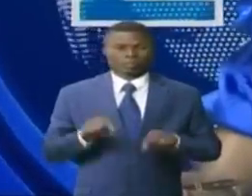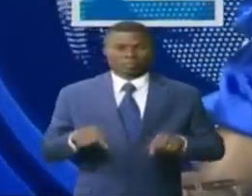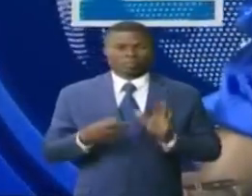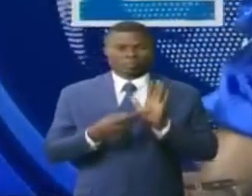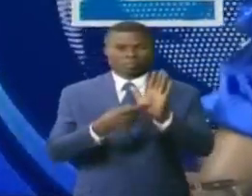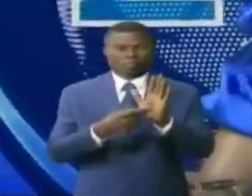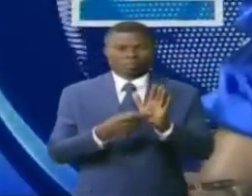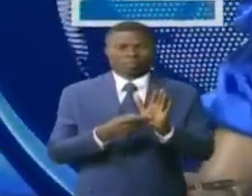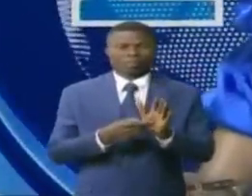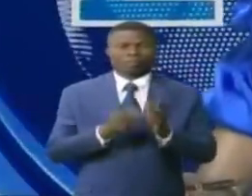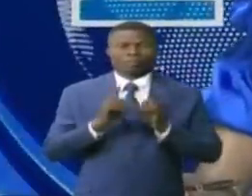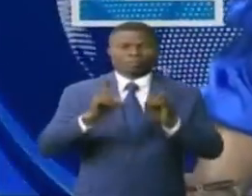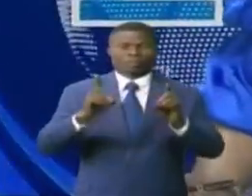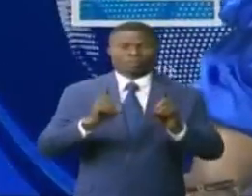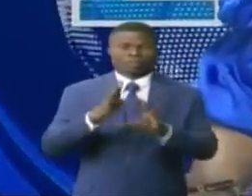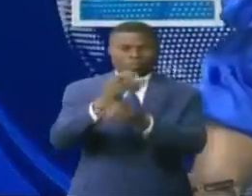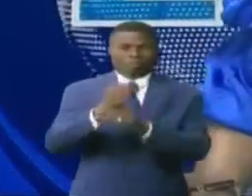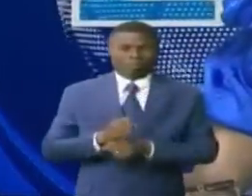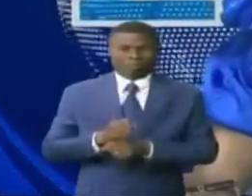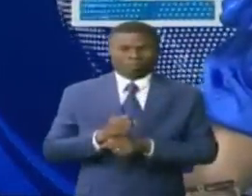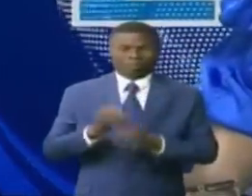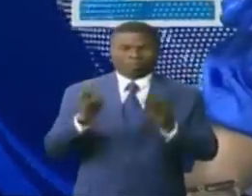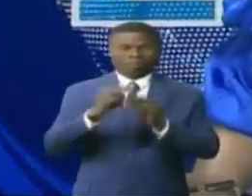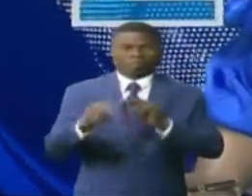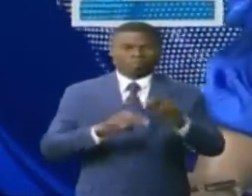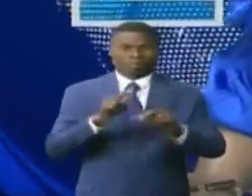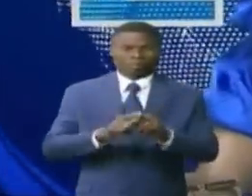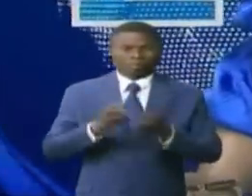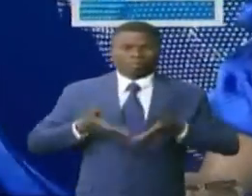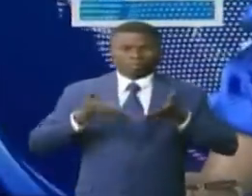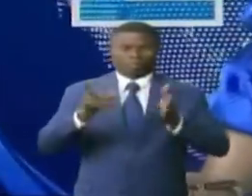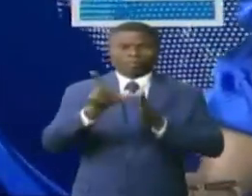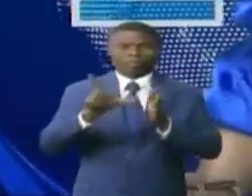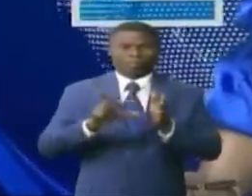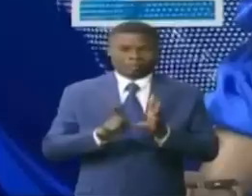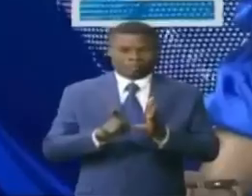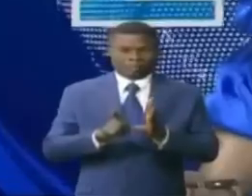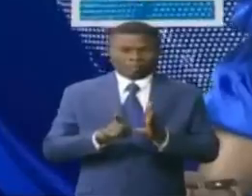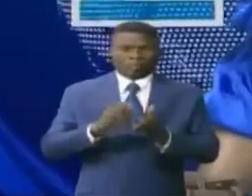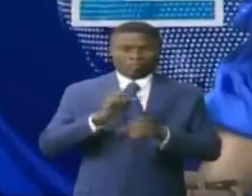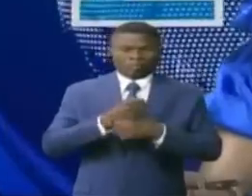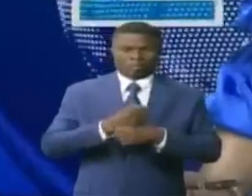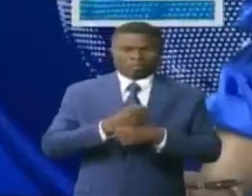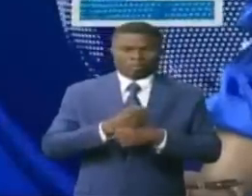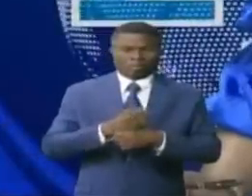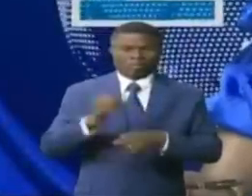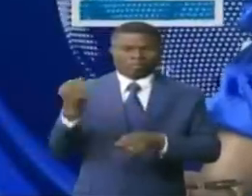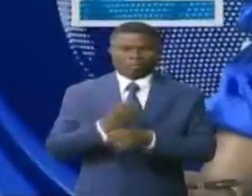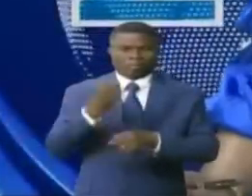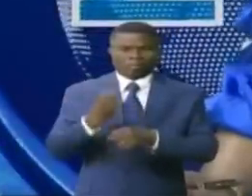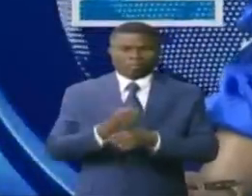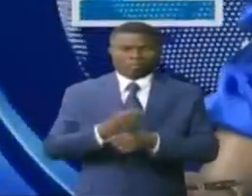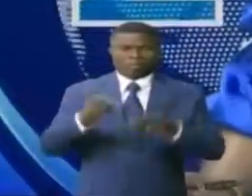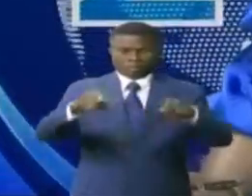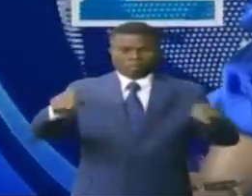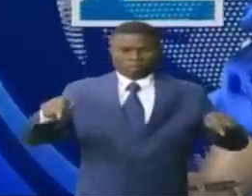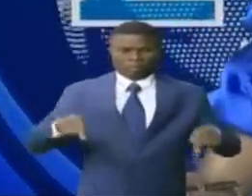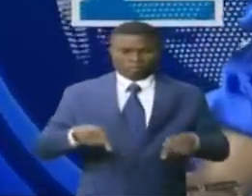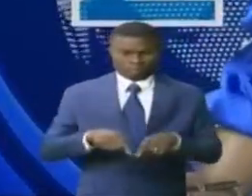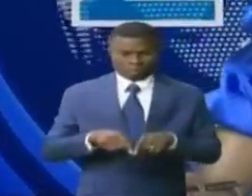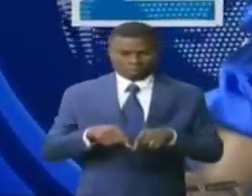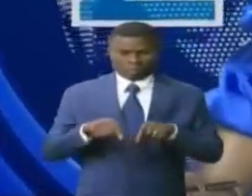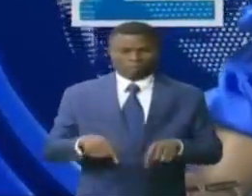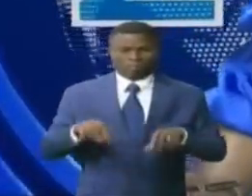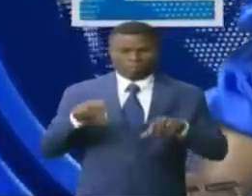suivre la déclaration de recevabilité par l'Assemblée nationale de la proposition de loi portant création, fonctionnement et environnementaliste en